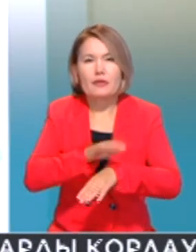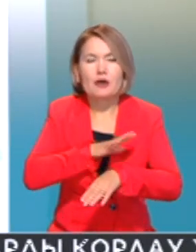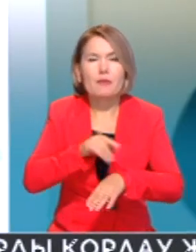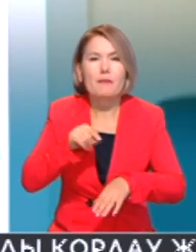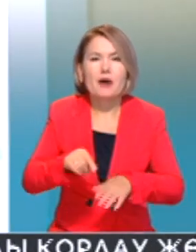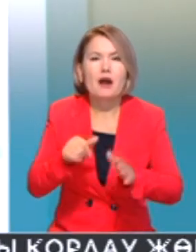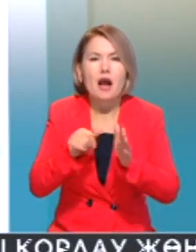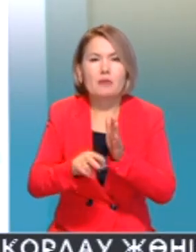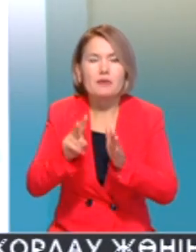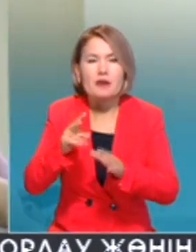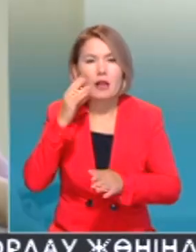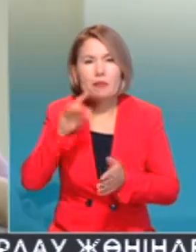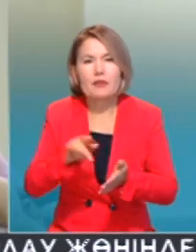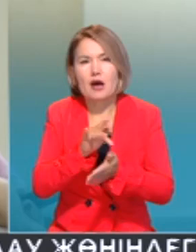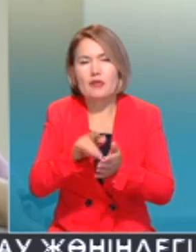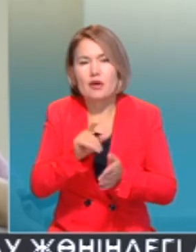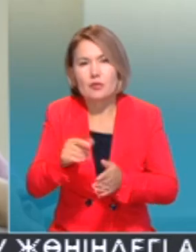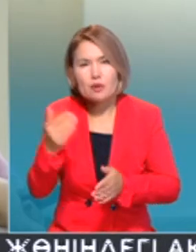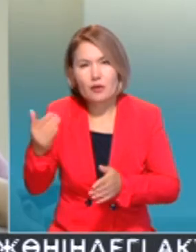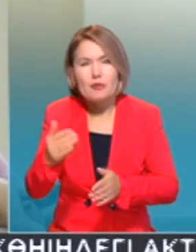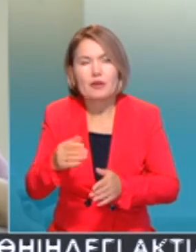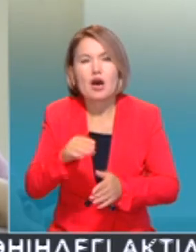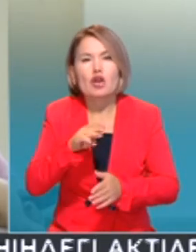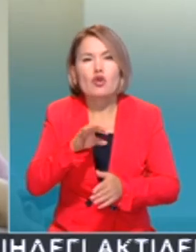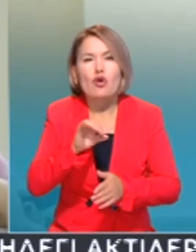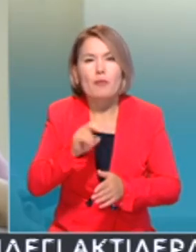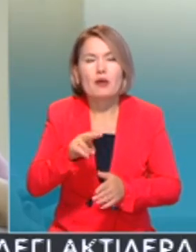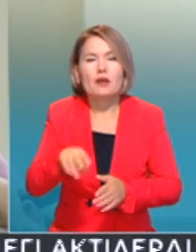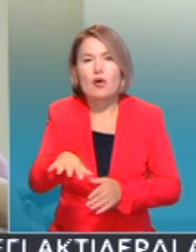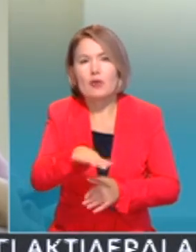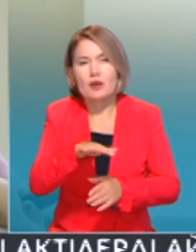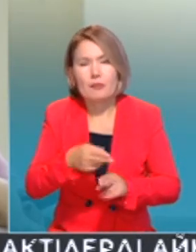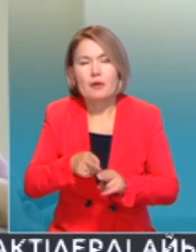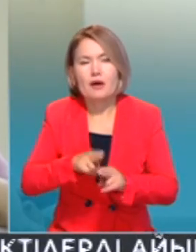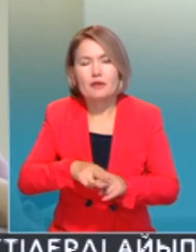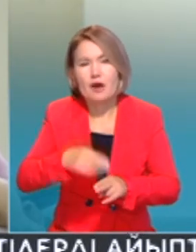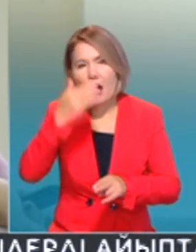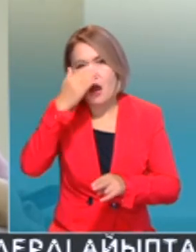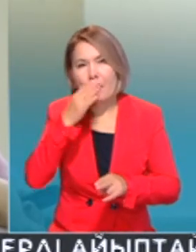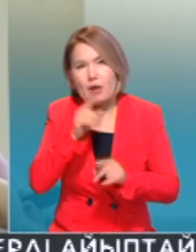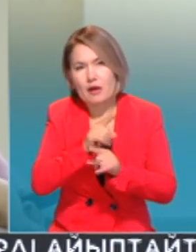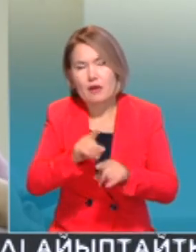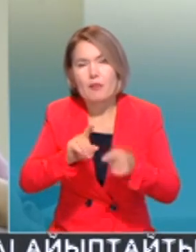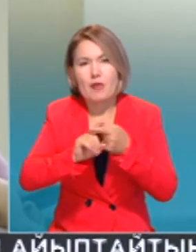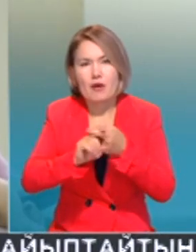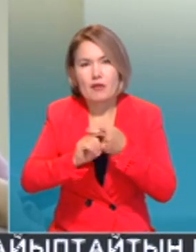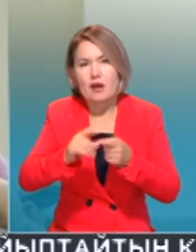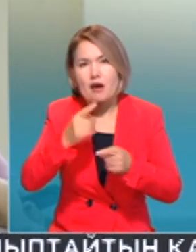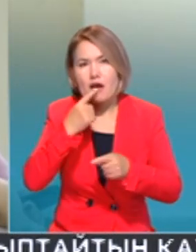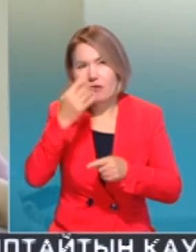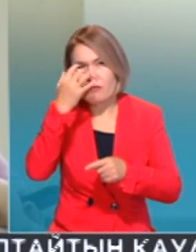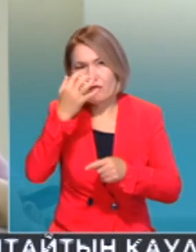1062-сі Алматы қаласының тұрғындары. Ал тобыл өңірінде дерт маусым айында ушығып әлі де басылмай тұр.